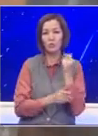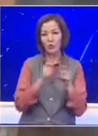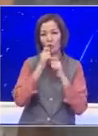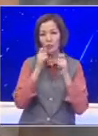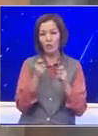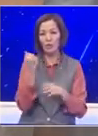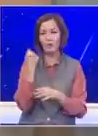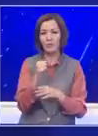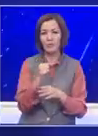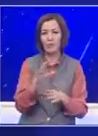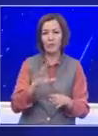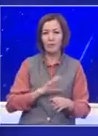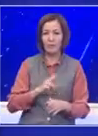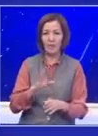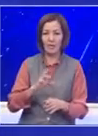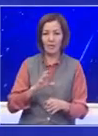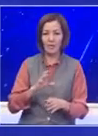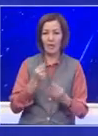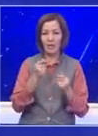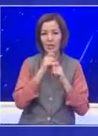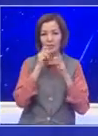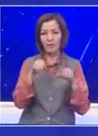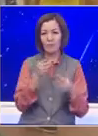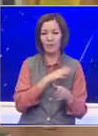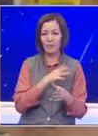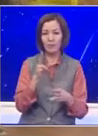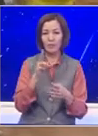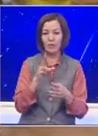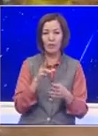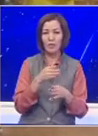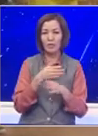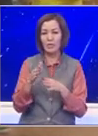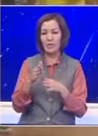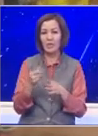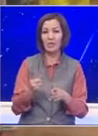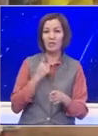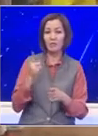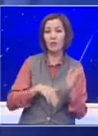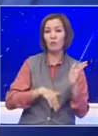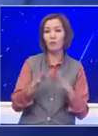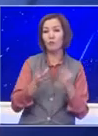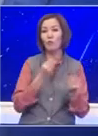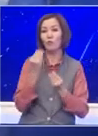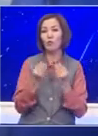мен жеңімпаздар арнайы медаль, кубок және ақшалай сыйлықтармен марапатталды. Сонымен қатар жекелеген шеберлігімен көзге түскен